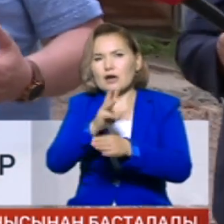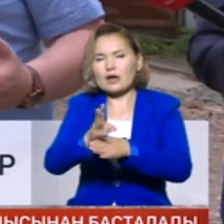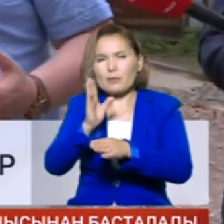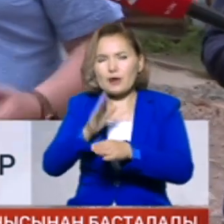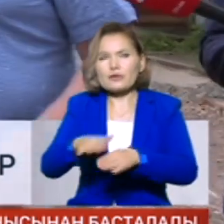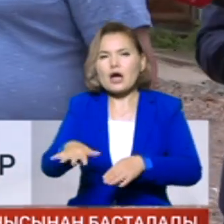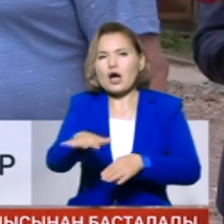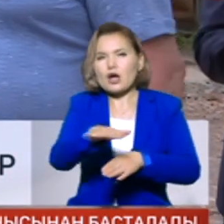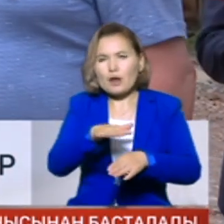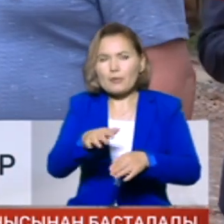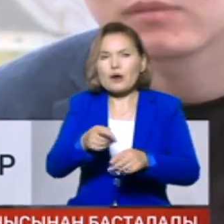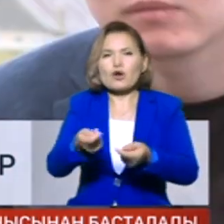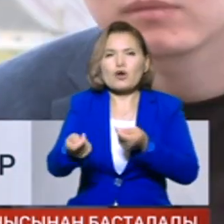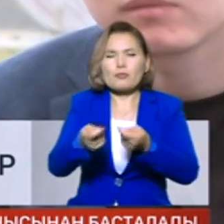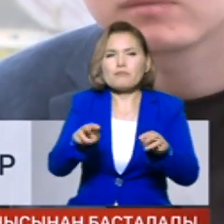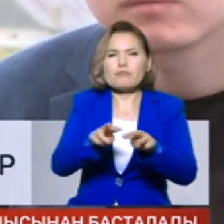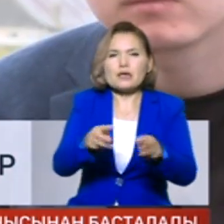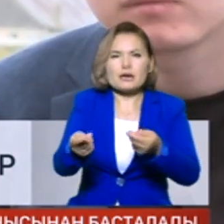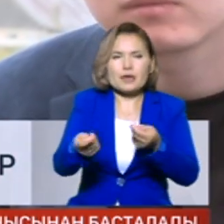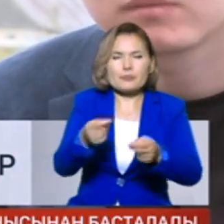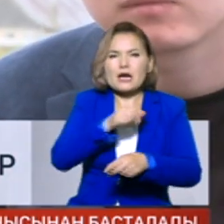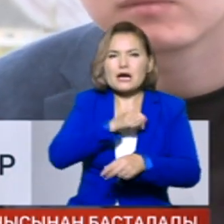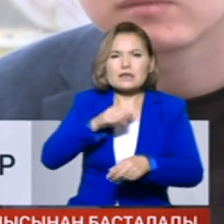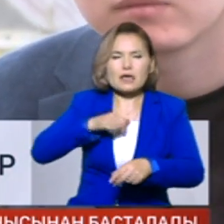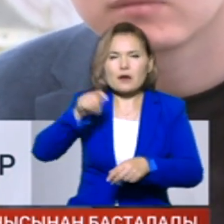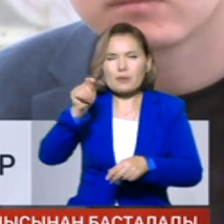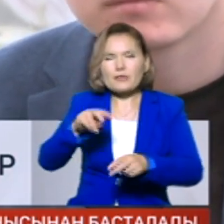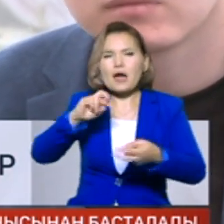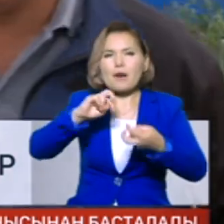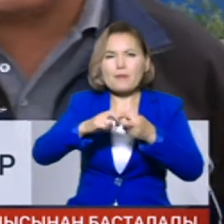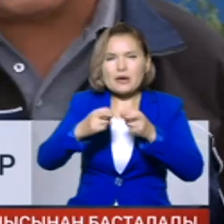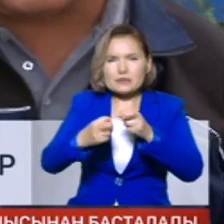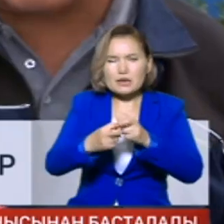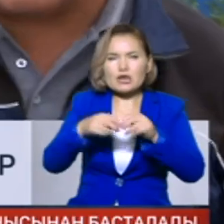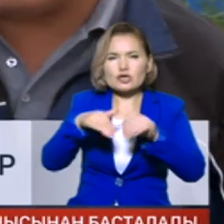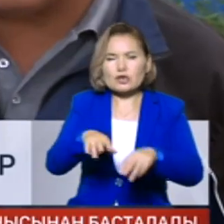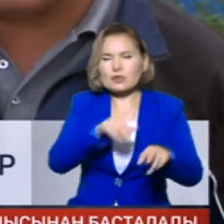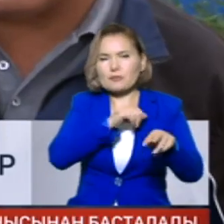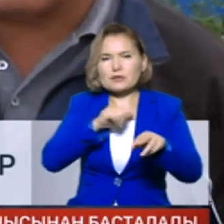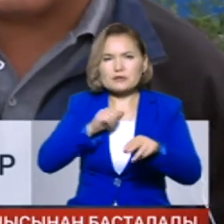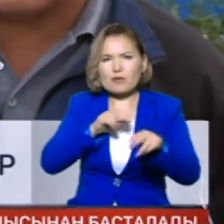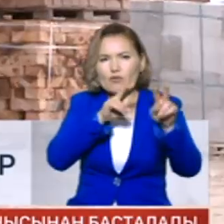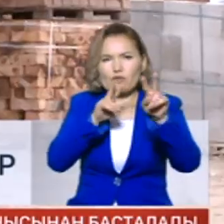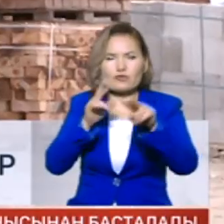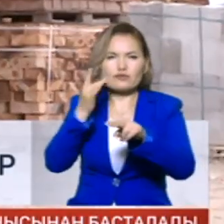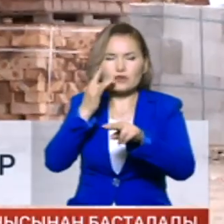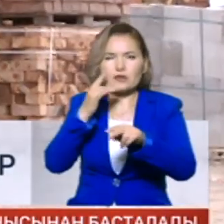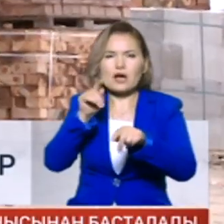жағдаймен танысқан өнеркәсіп және құрылыс министрі мәселені өз бақылауында ұстайтынын